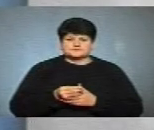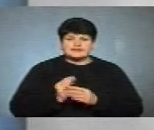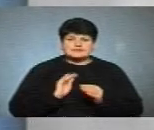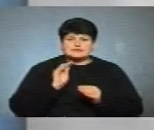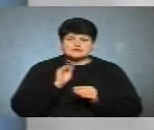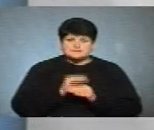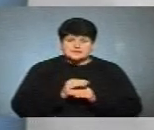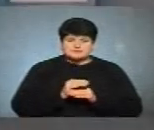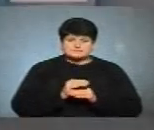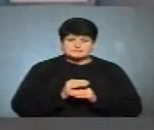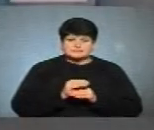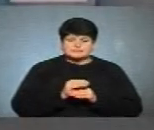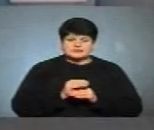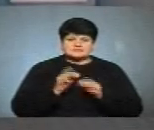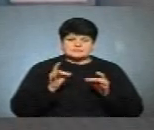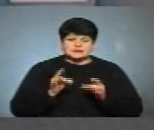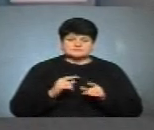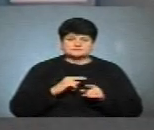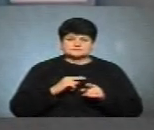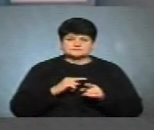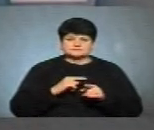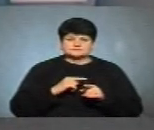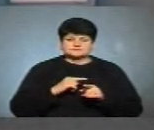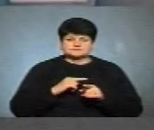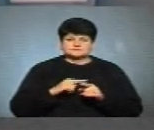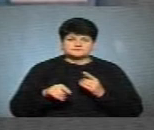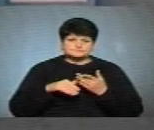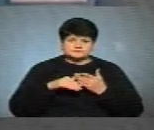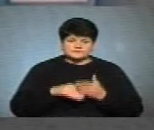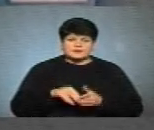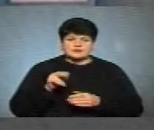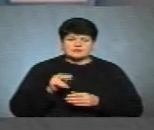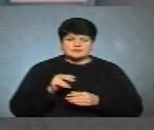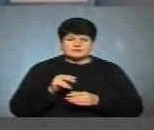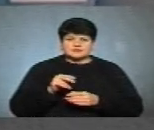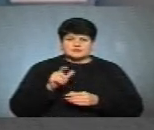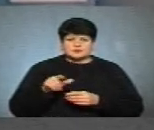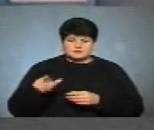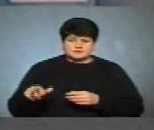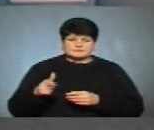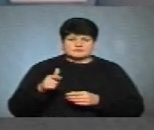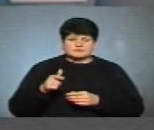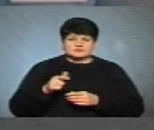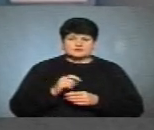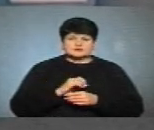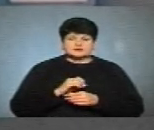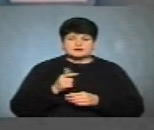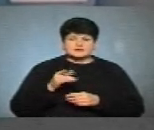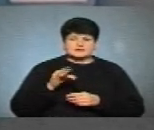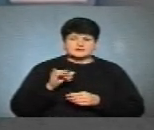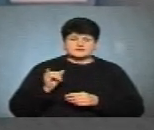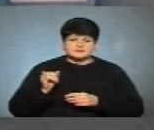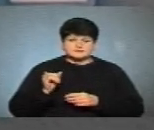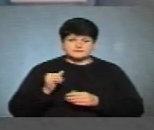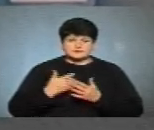надбавка за пакетом екстрена медична допомога пацієнтам з підозрою на встановлення захворювання на гостру респіраторну хворобу,